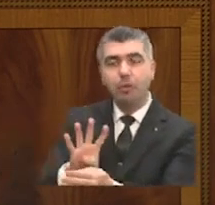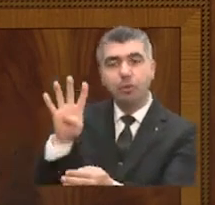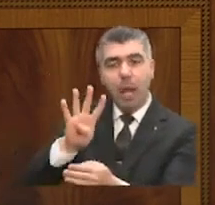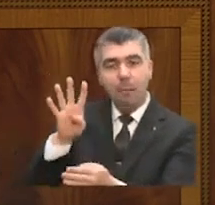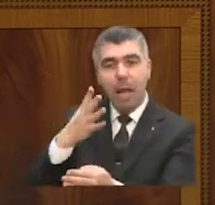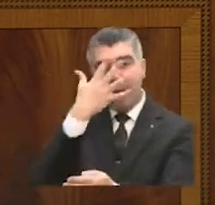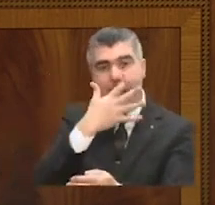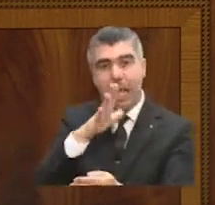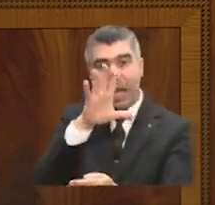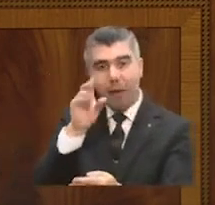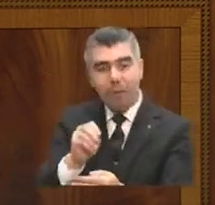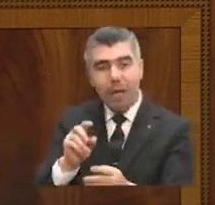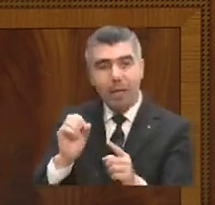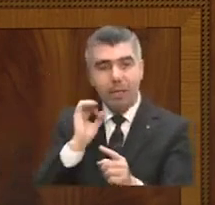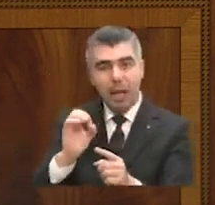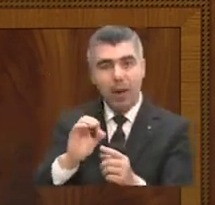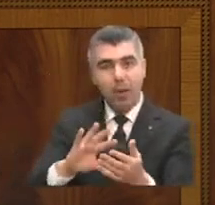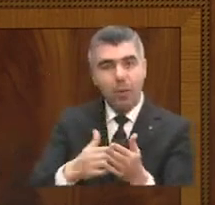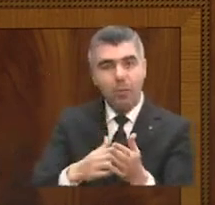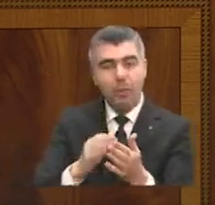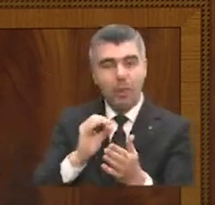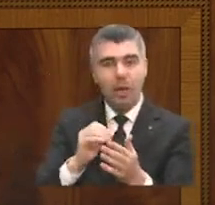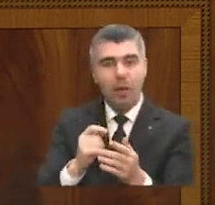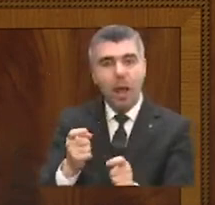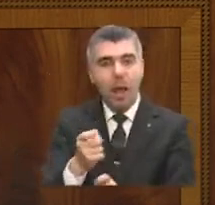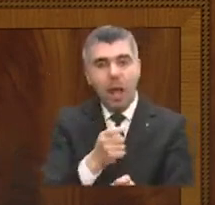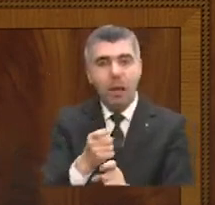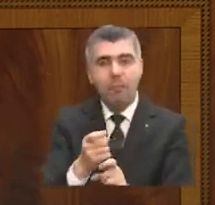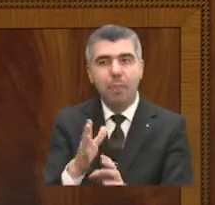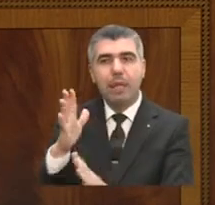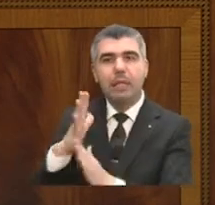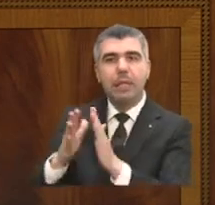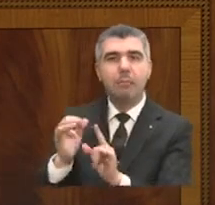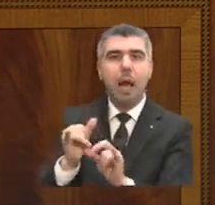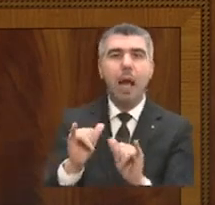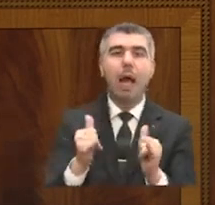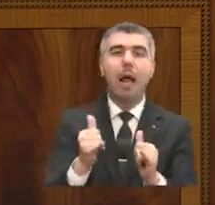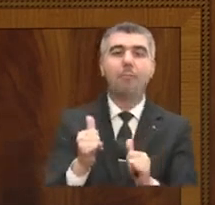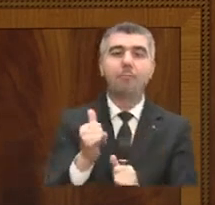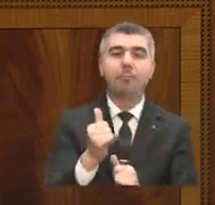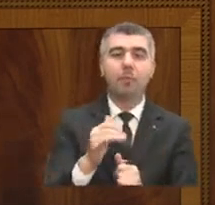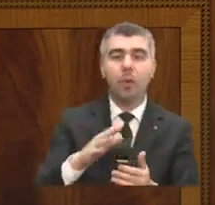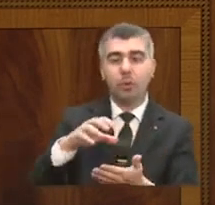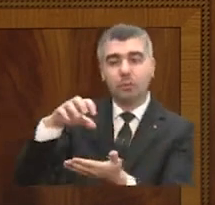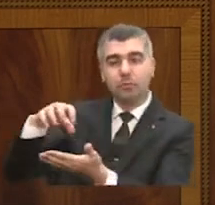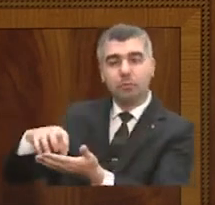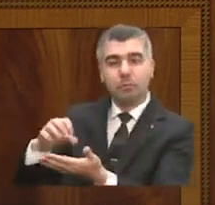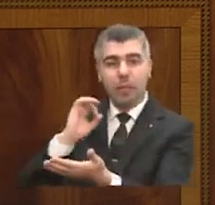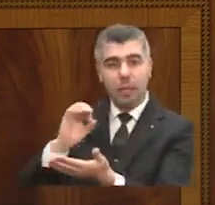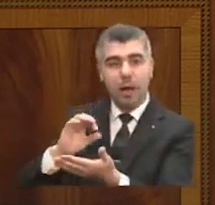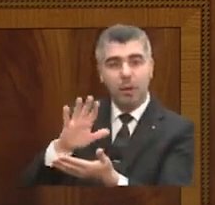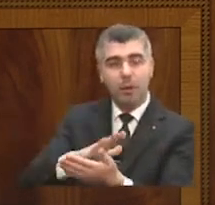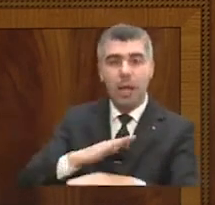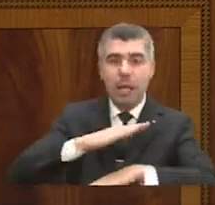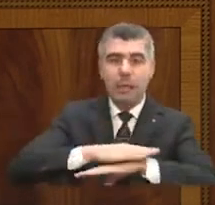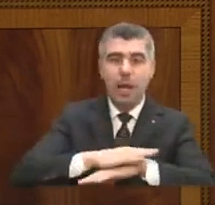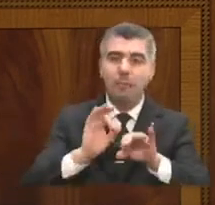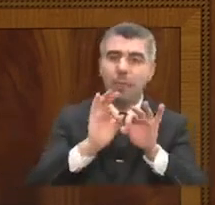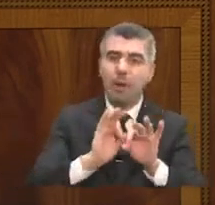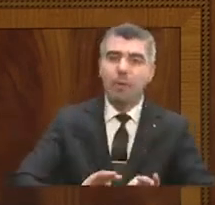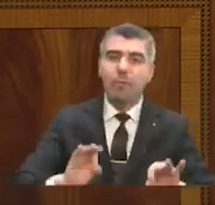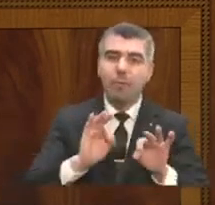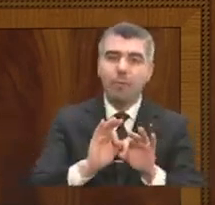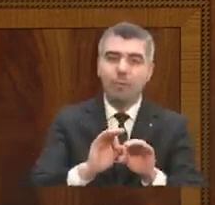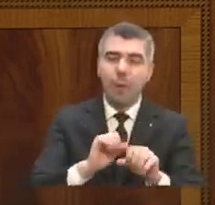الأوسط خلال فترة الربيع العربي، والتي حولتها حكوماتكم إلى دول غير مستقرة تحت رحمة الحرب الأهلية